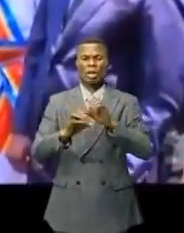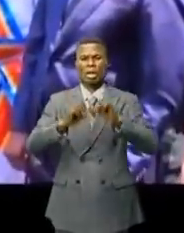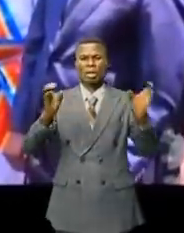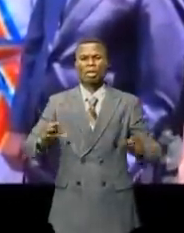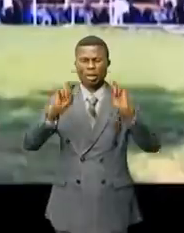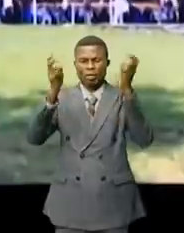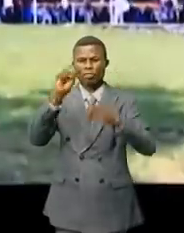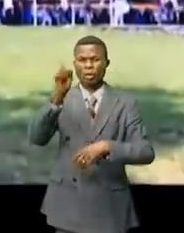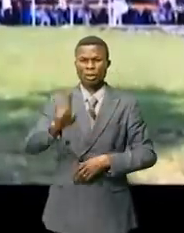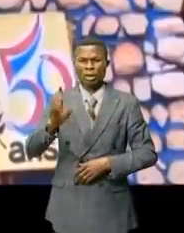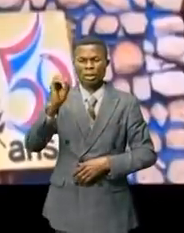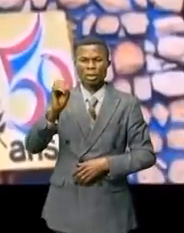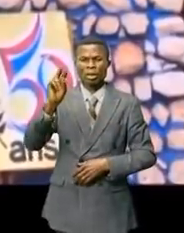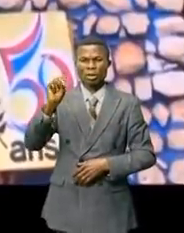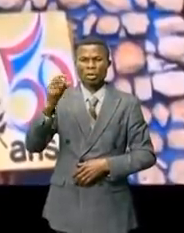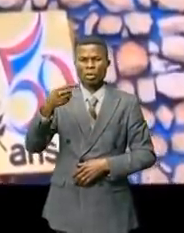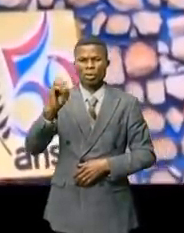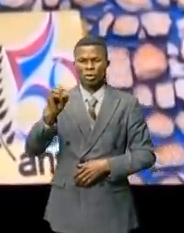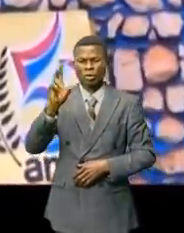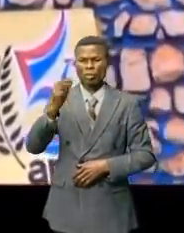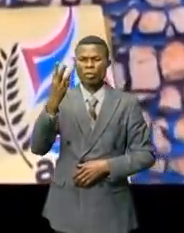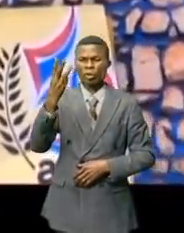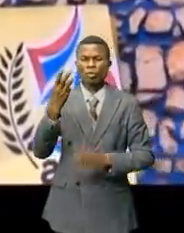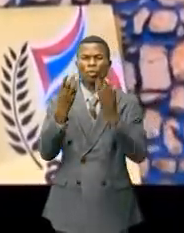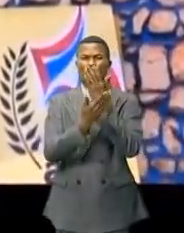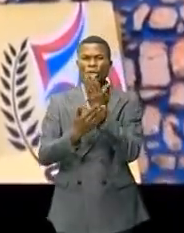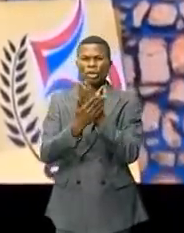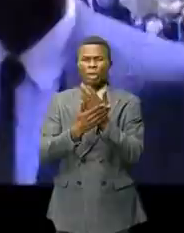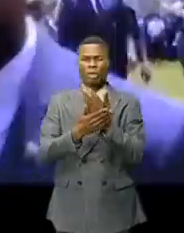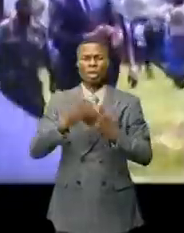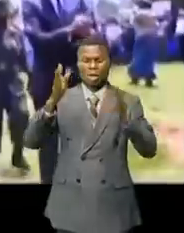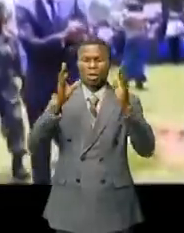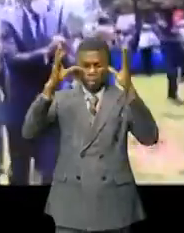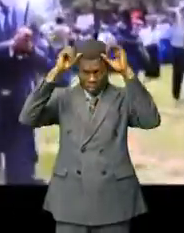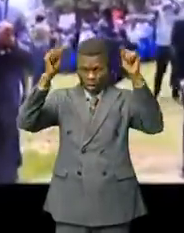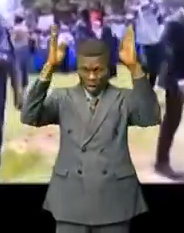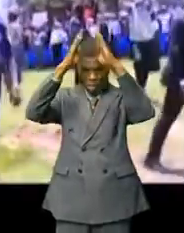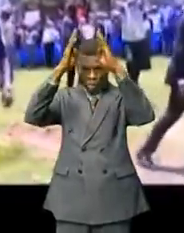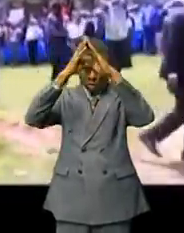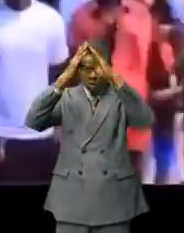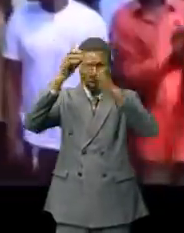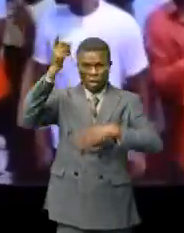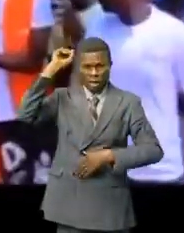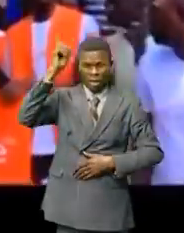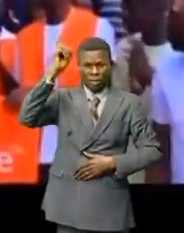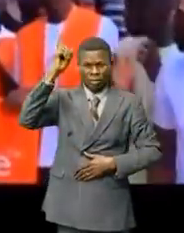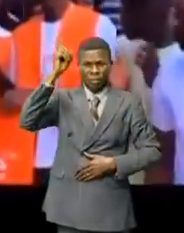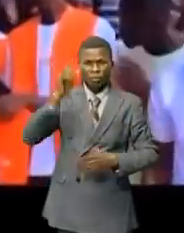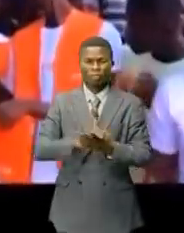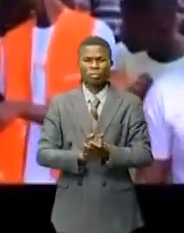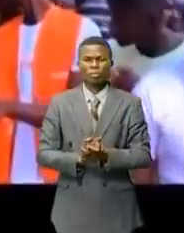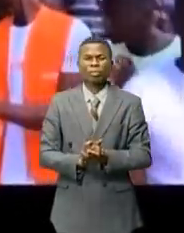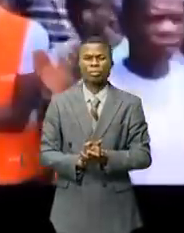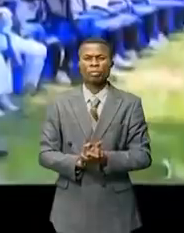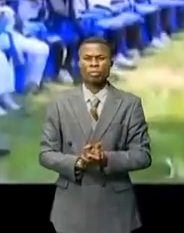jong ont érigé depuis le 23 juillet vous à 171,1 par le maréchal mobutu sese seko près donne la réplique d'alors et d'heureuses noir